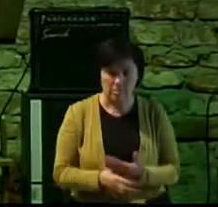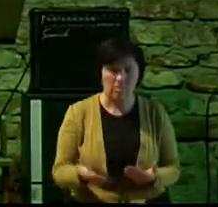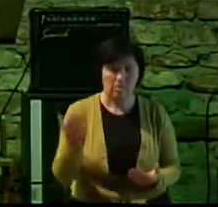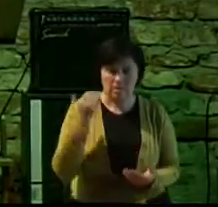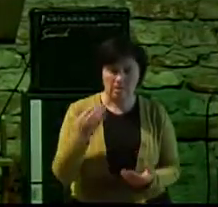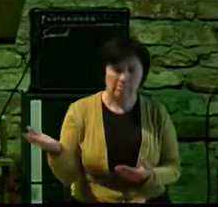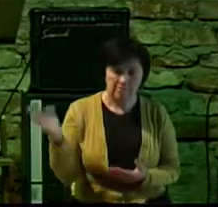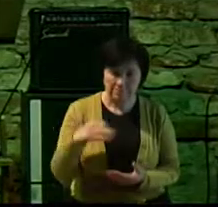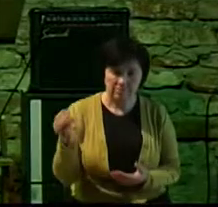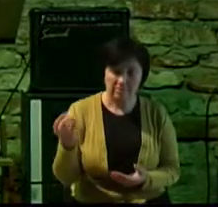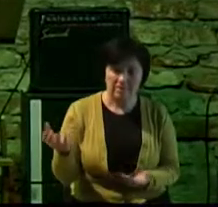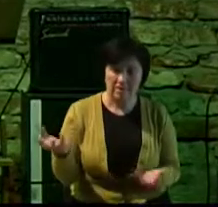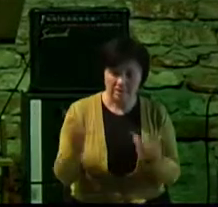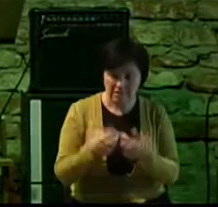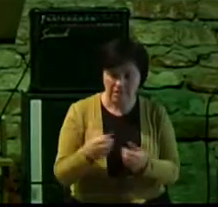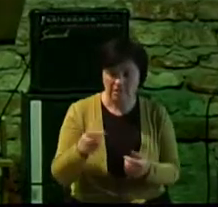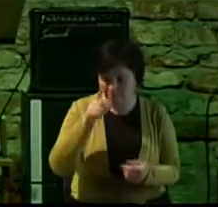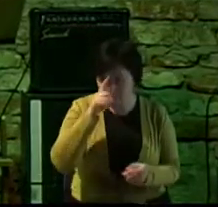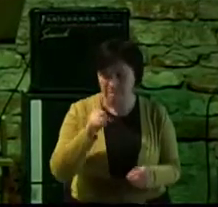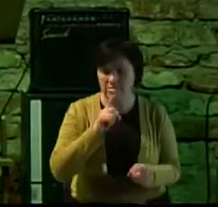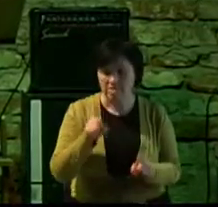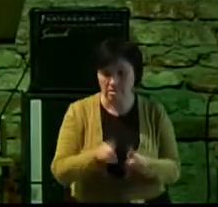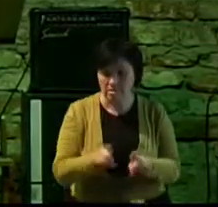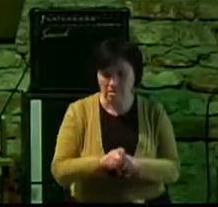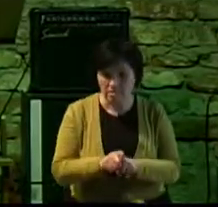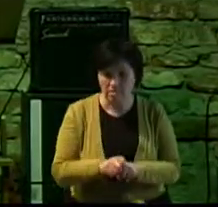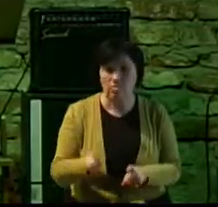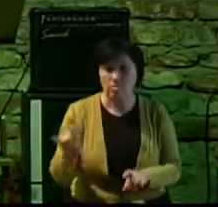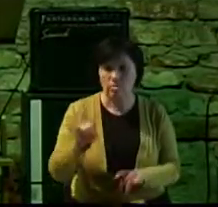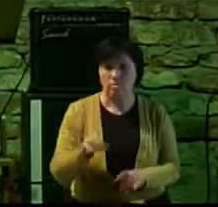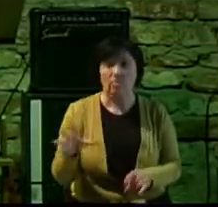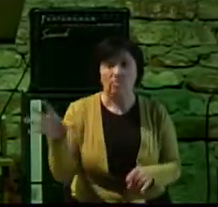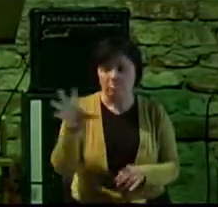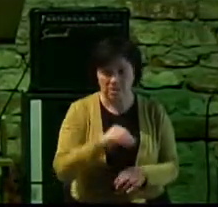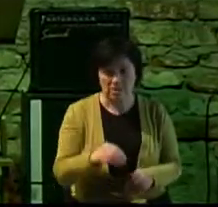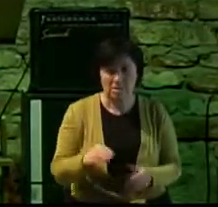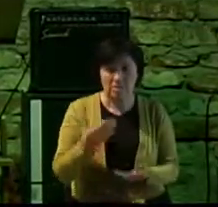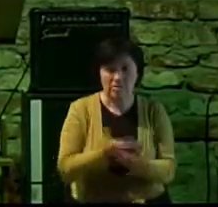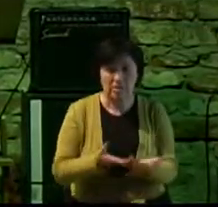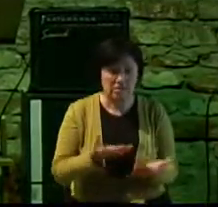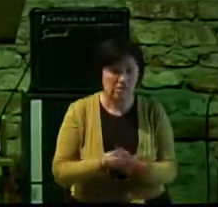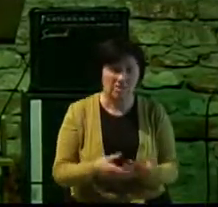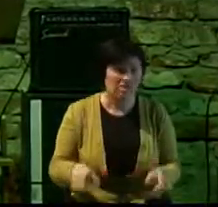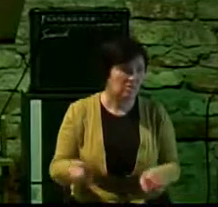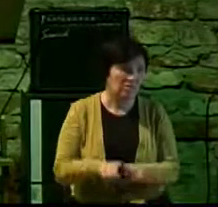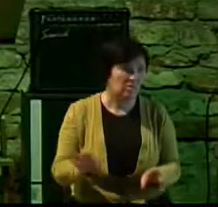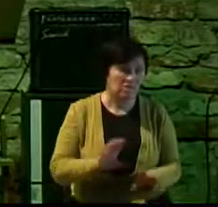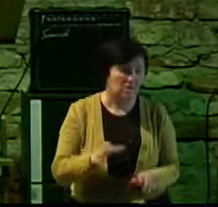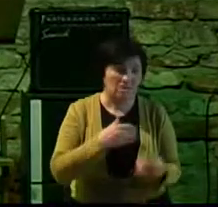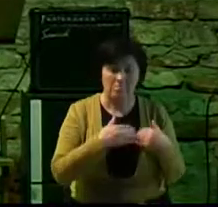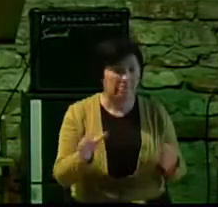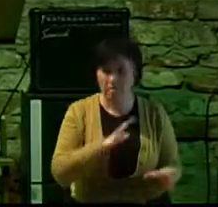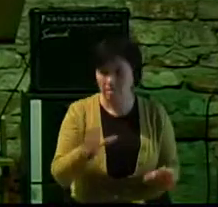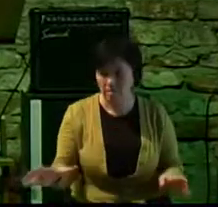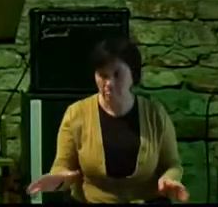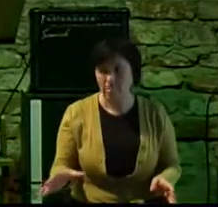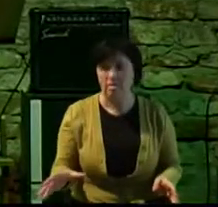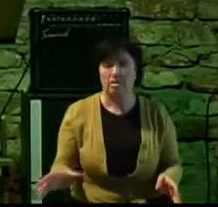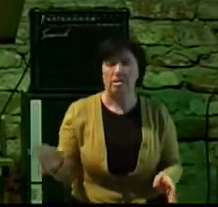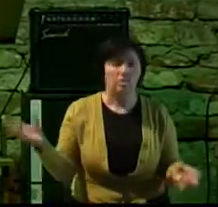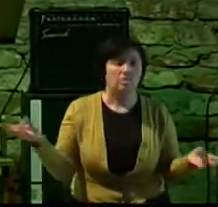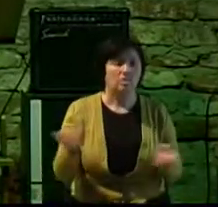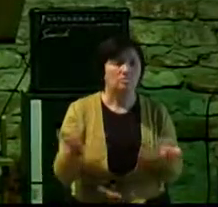когда пришло несколько братьев или сестер и начали вместе увещевать, это также не произвело покаяния, то